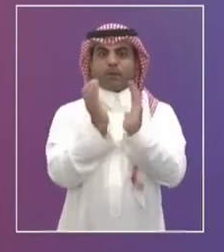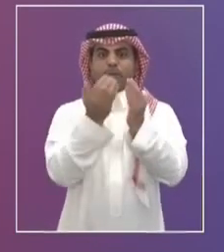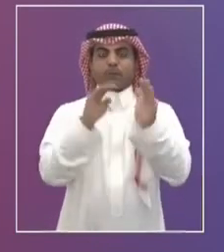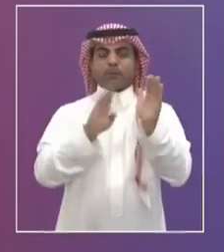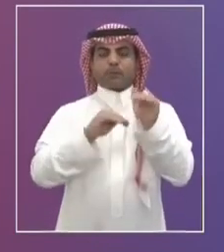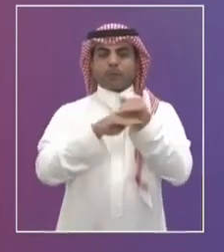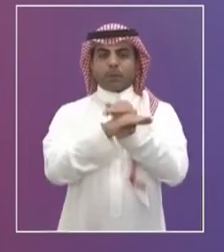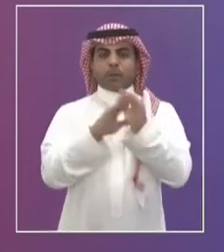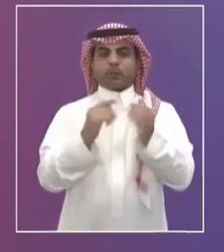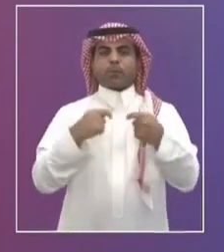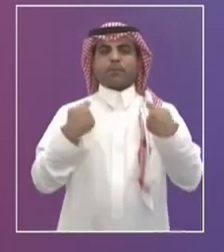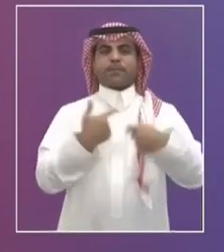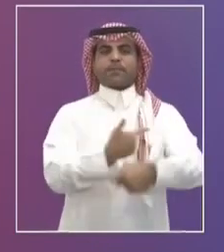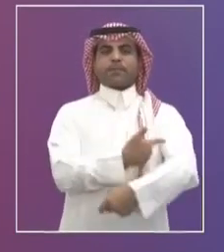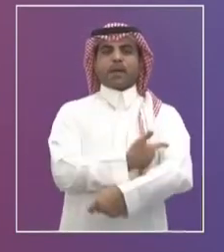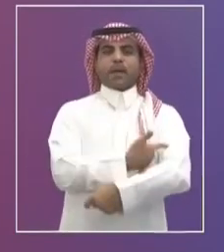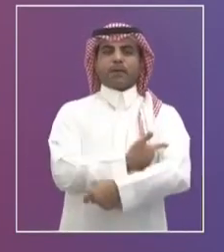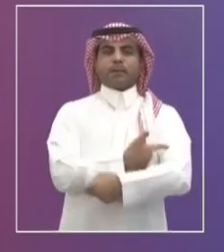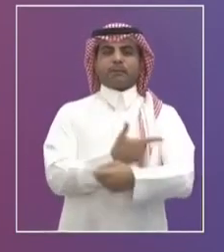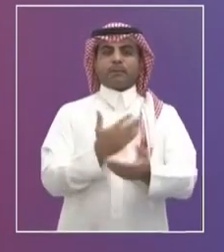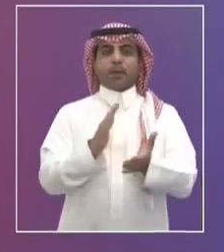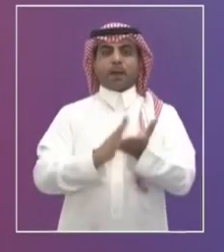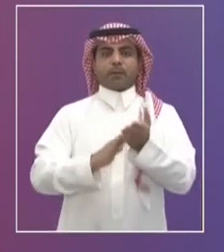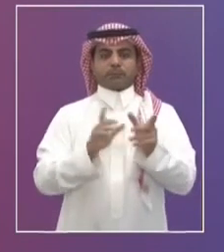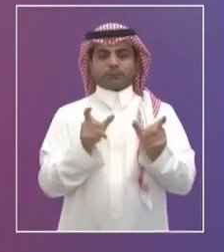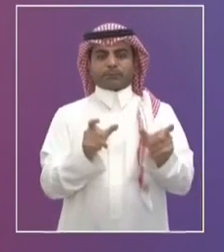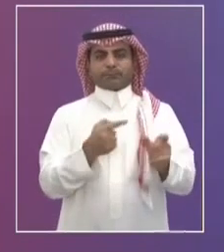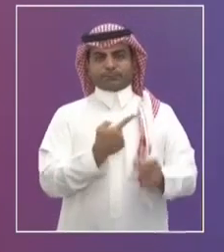والكوارث بوزارة الصحة.